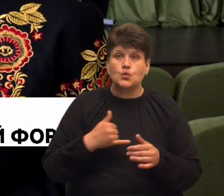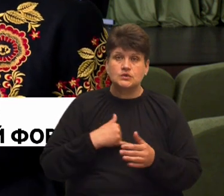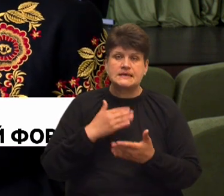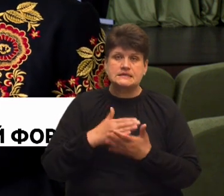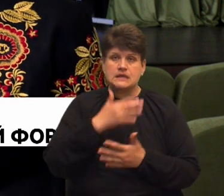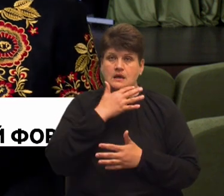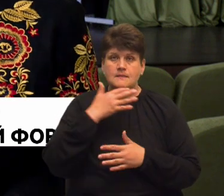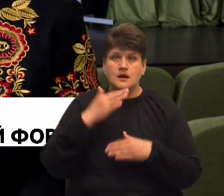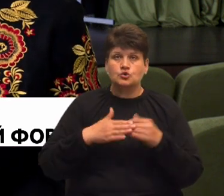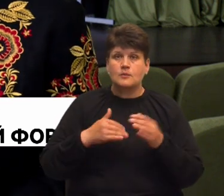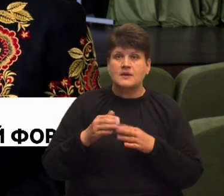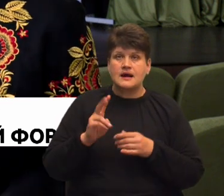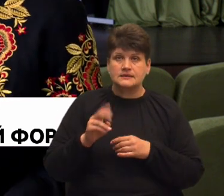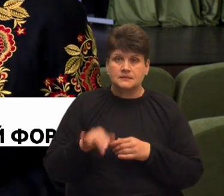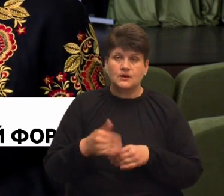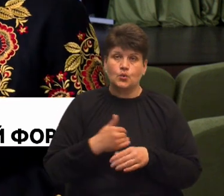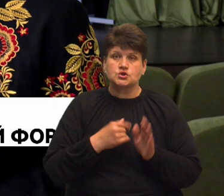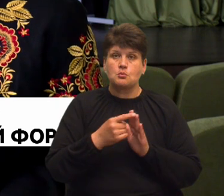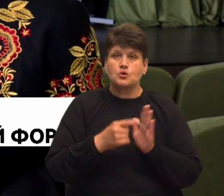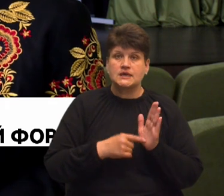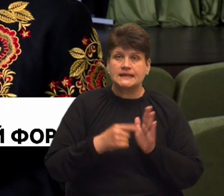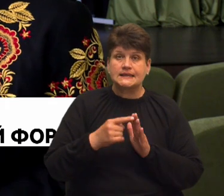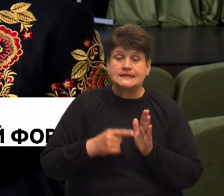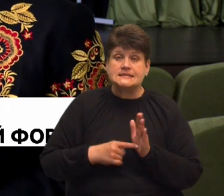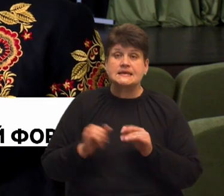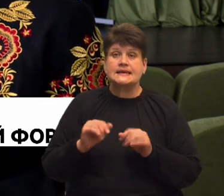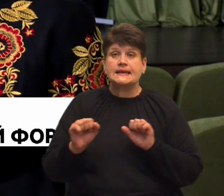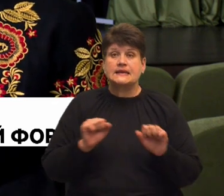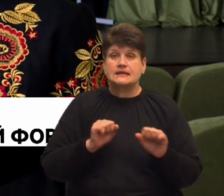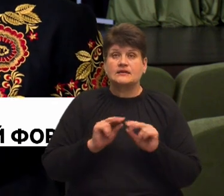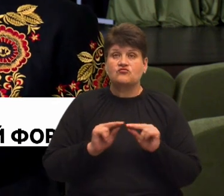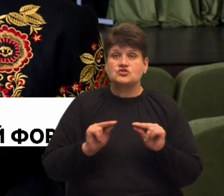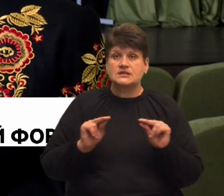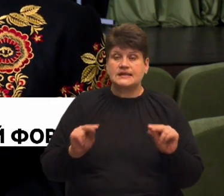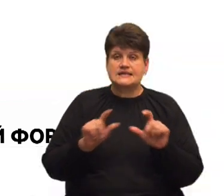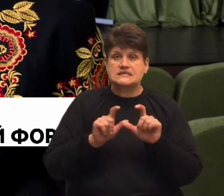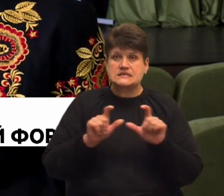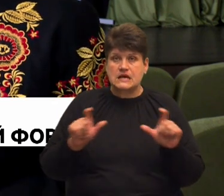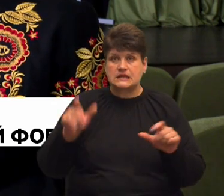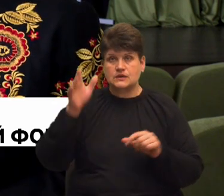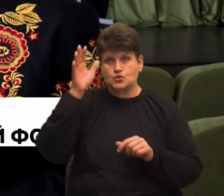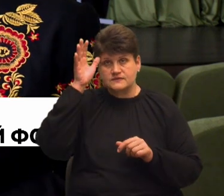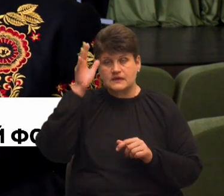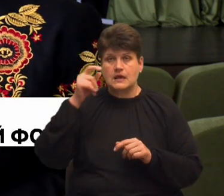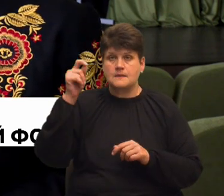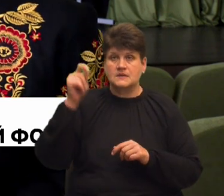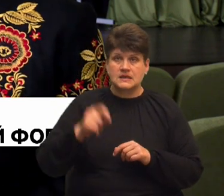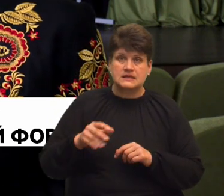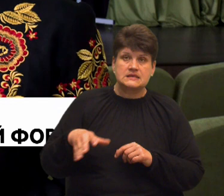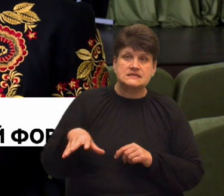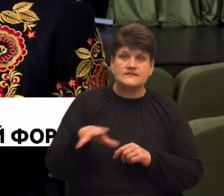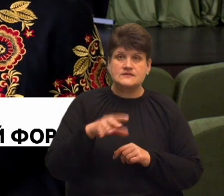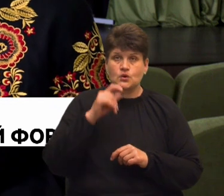багато практик якими ми хочемо поділитися і відповідно керівники і вчителі закладів освіти які приїхали з усієї України